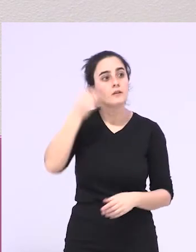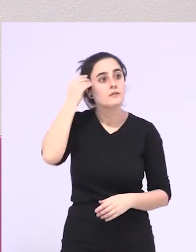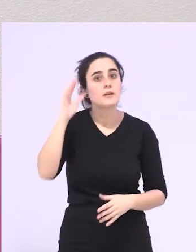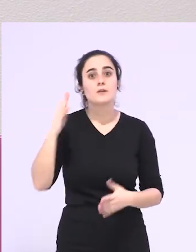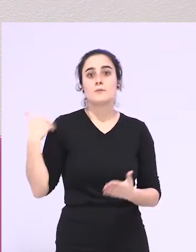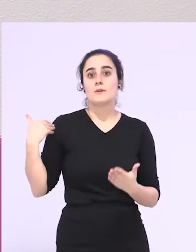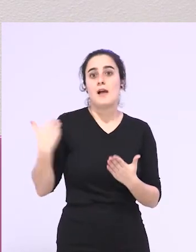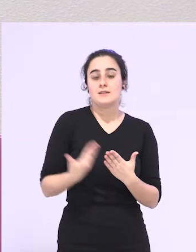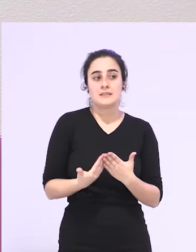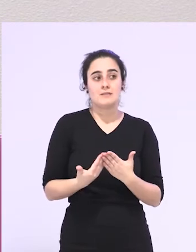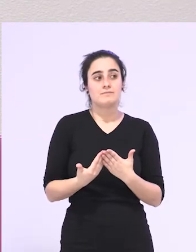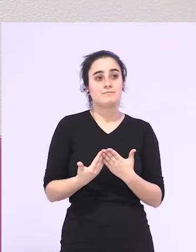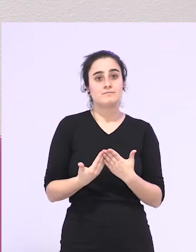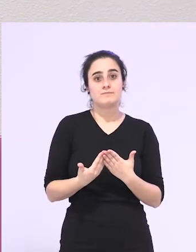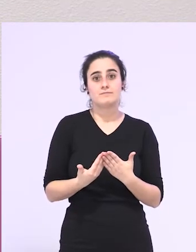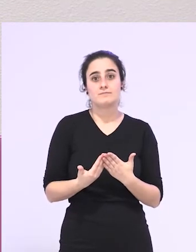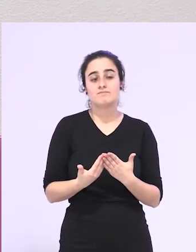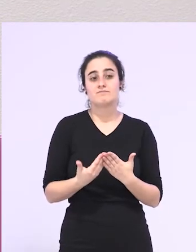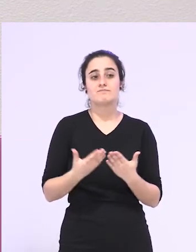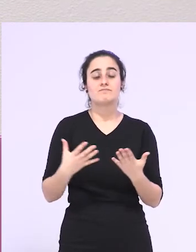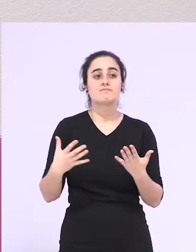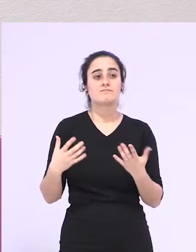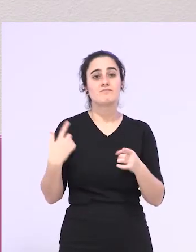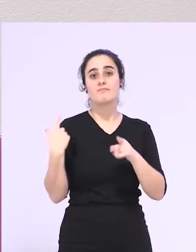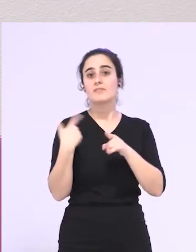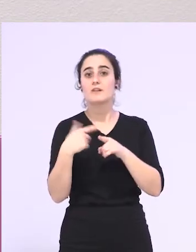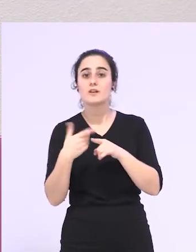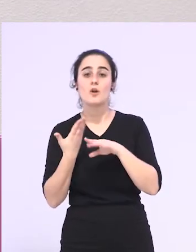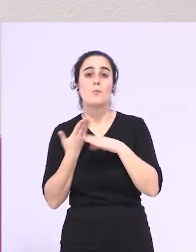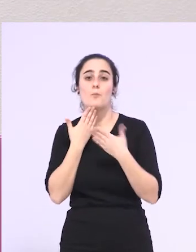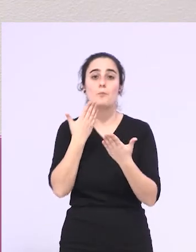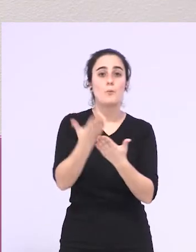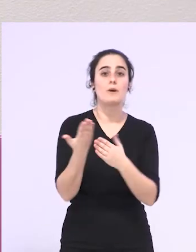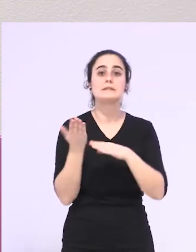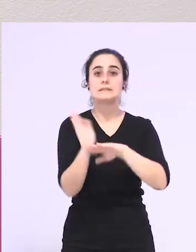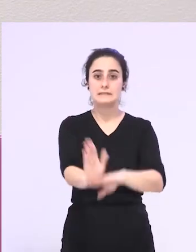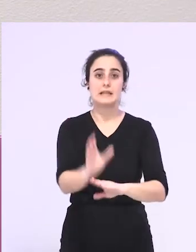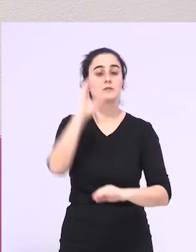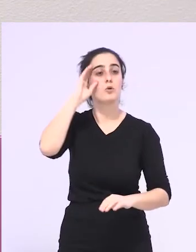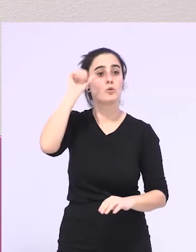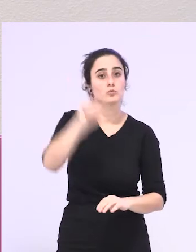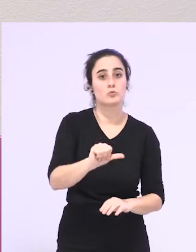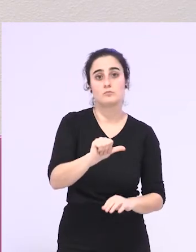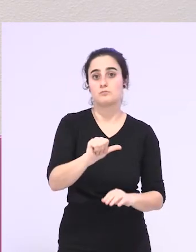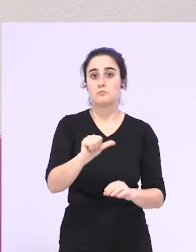arte entzun diren edo proposamen gehienek iradokitzen dute, eta ni oso ados